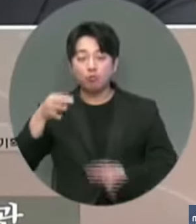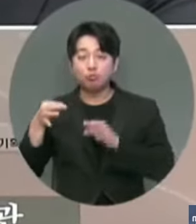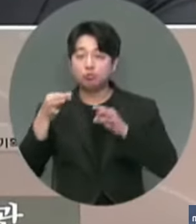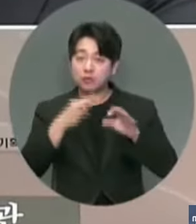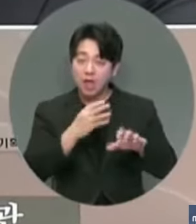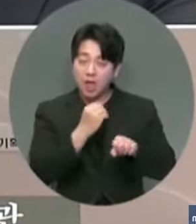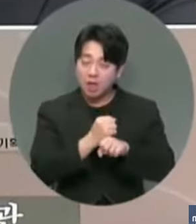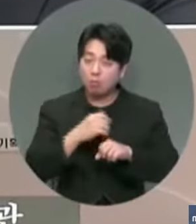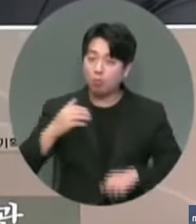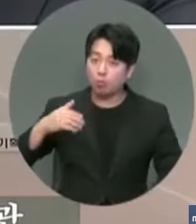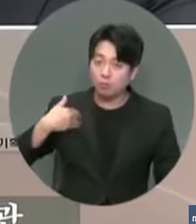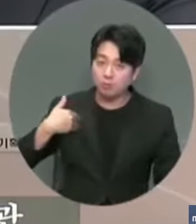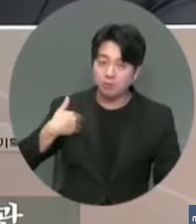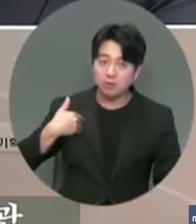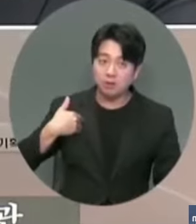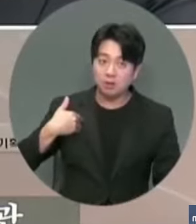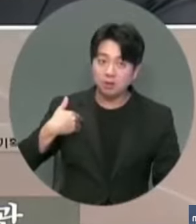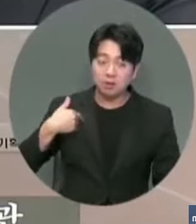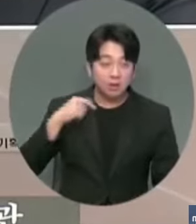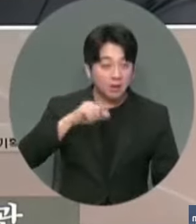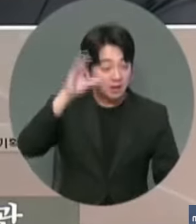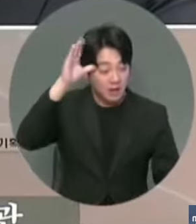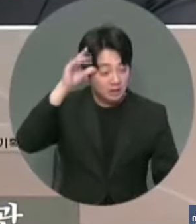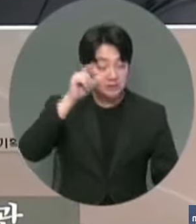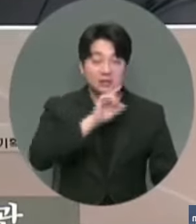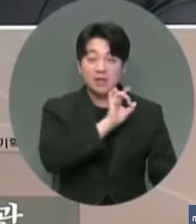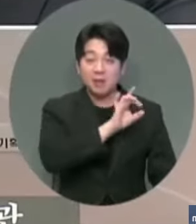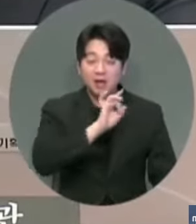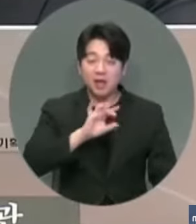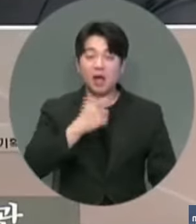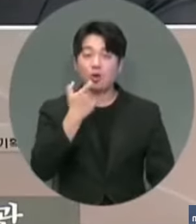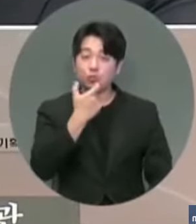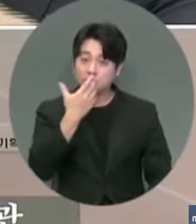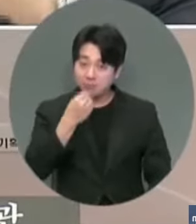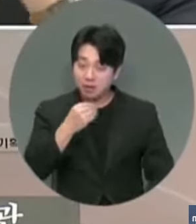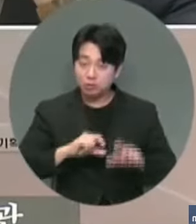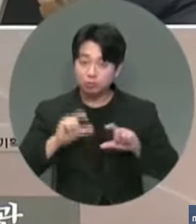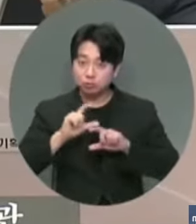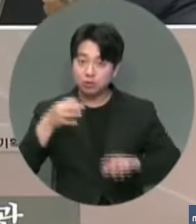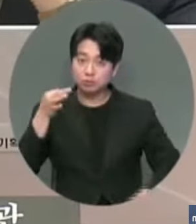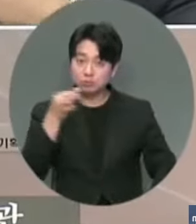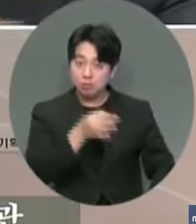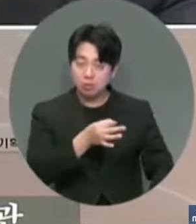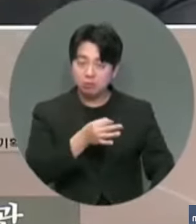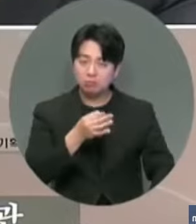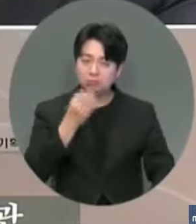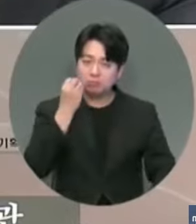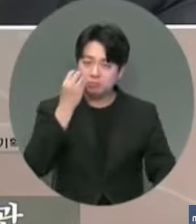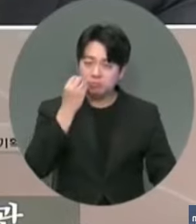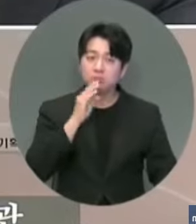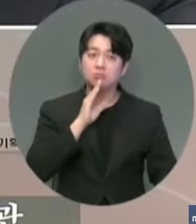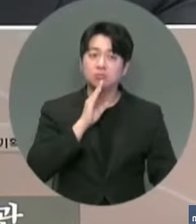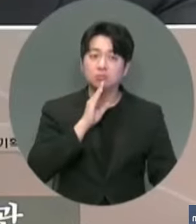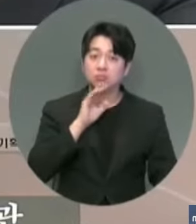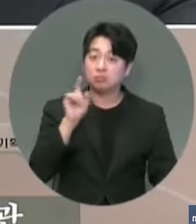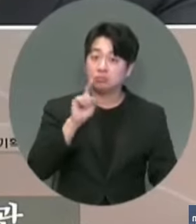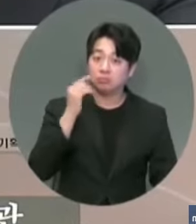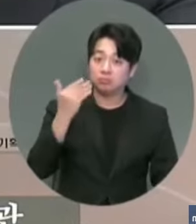모르겠는데요. 거기에 대해서 마리당 지원금을 또 준다는 거는 언뜻 생각해봐도 말이 안 되지 않습니까? 부총리님 어떻게